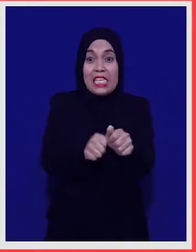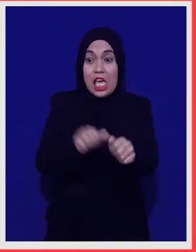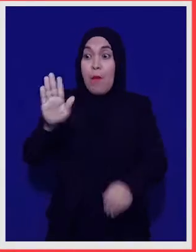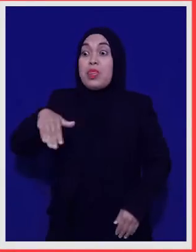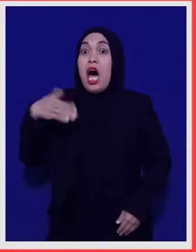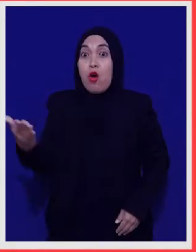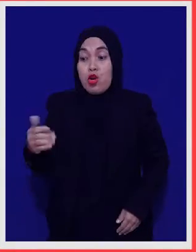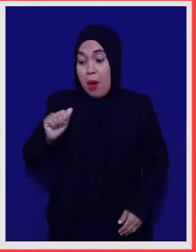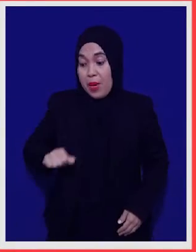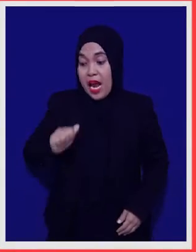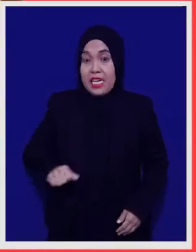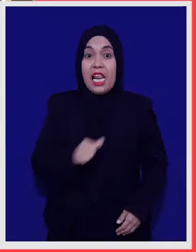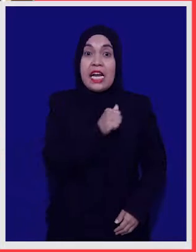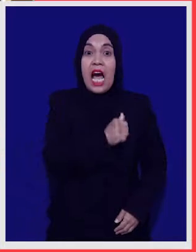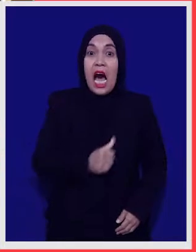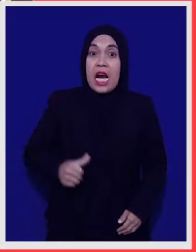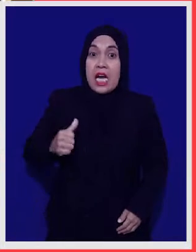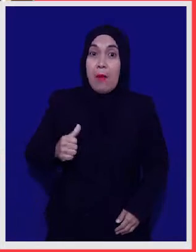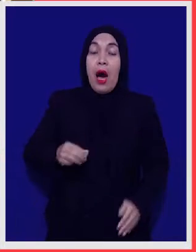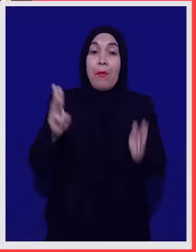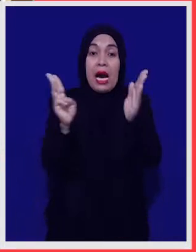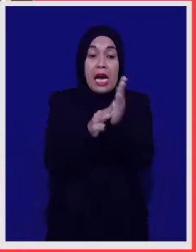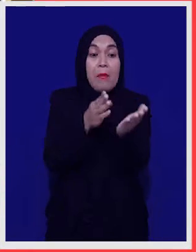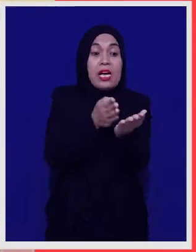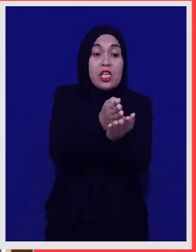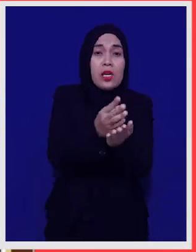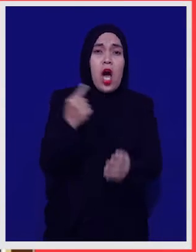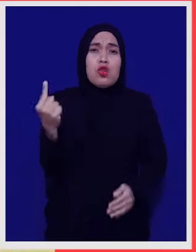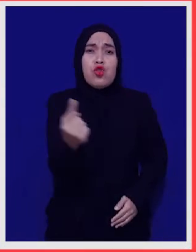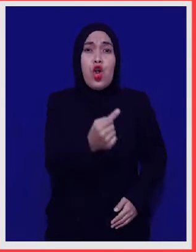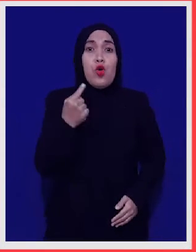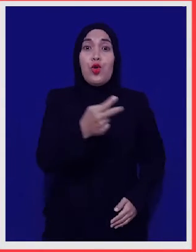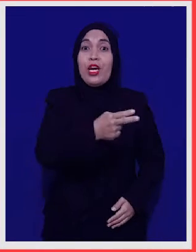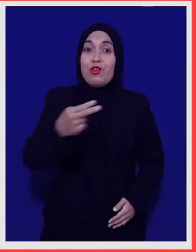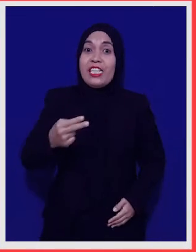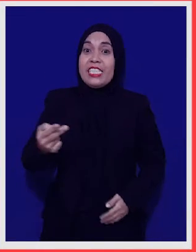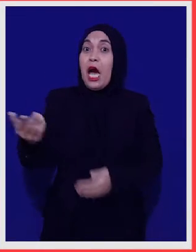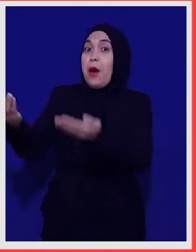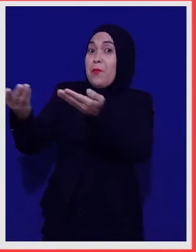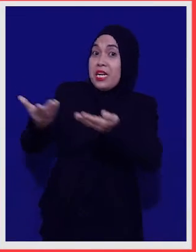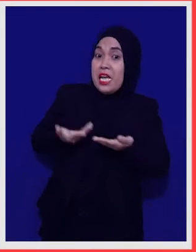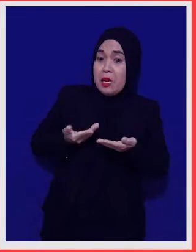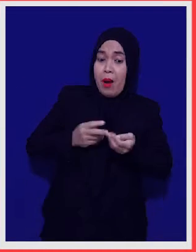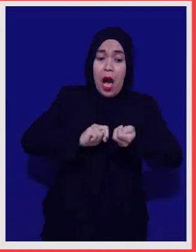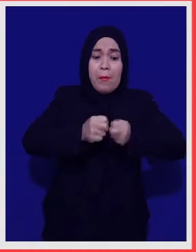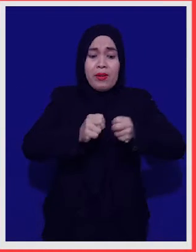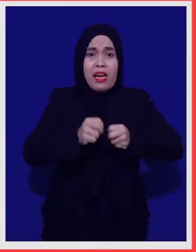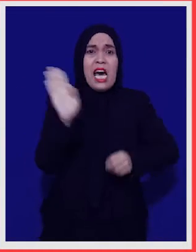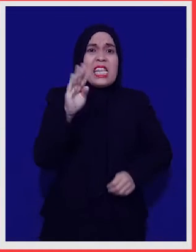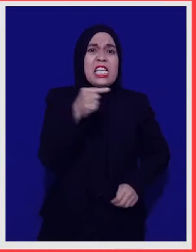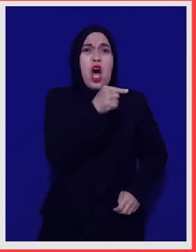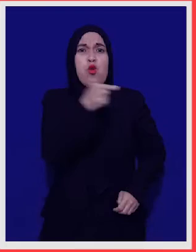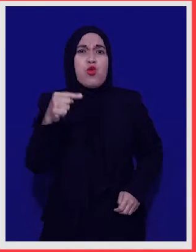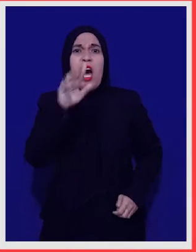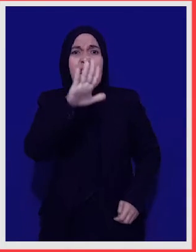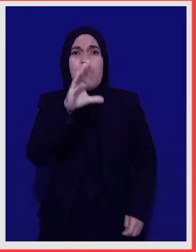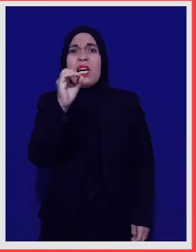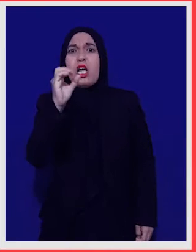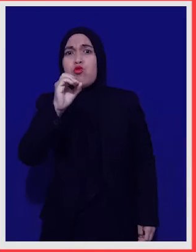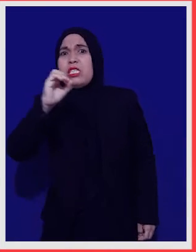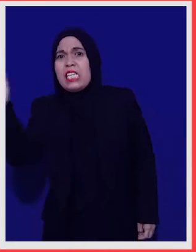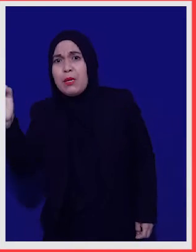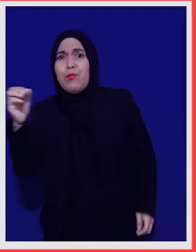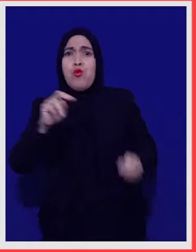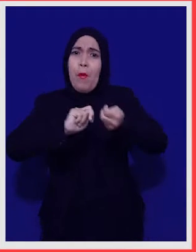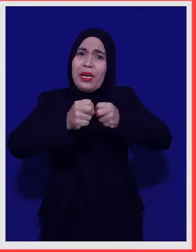Setiap tahun, pengadilan agama atau mahkamah syariah di Indonesia menerima pakaro indak kurang dari 500 ribu